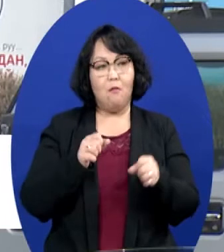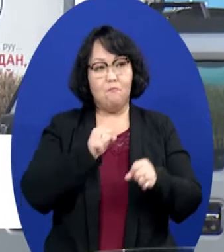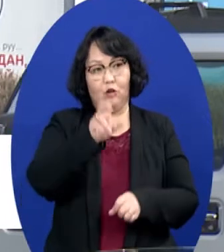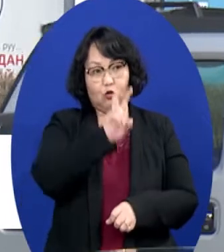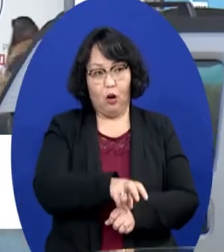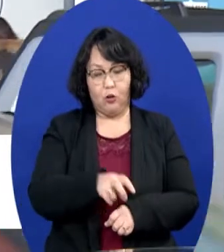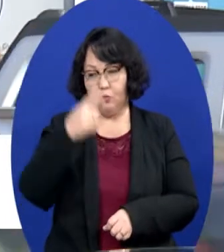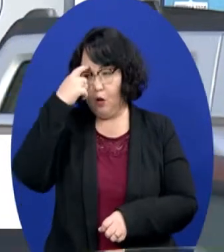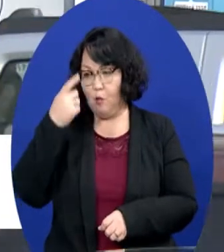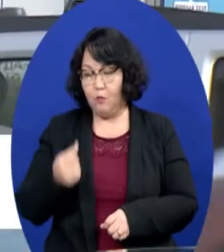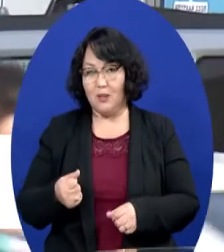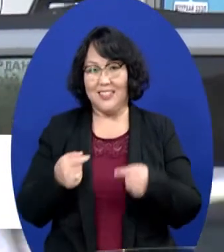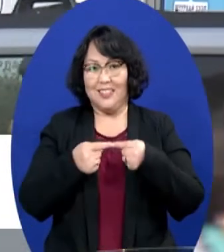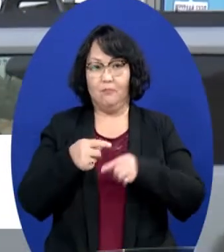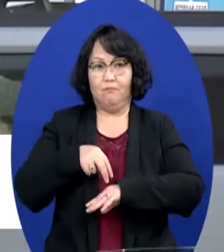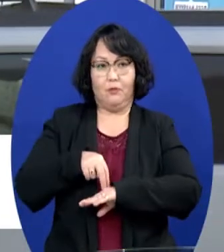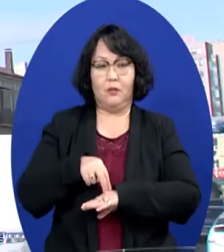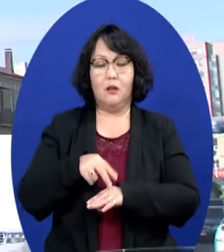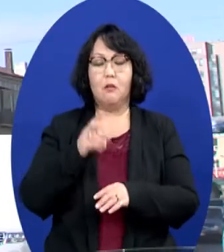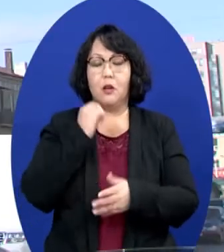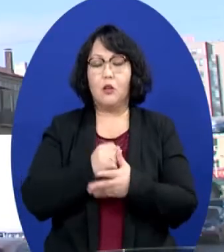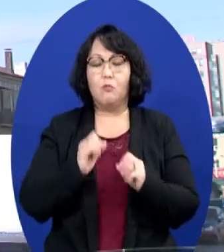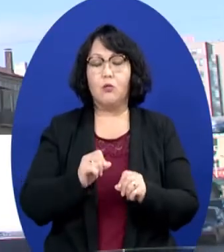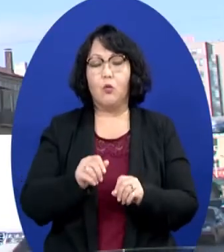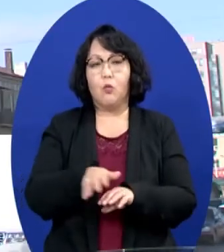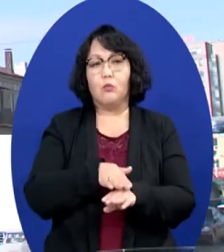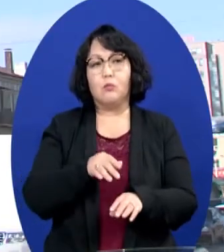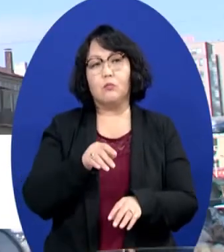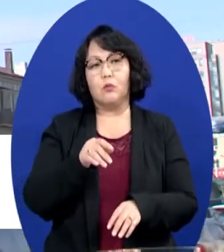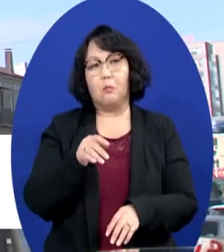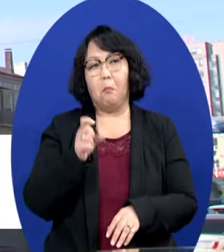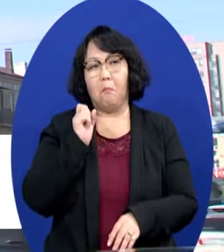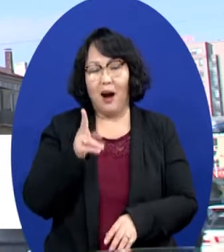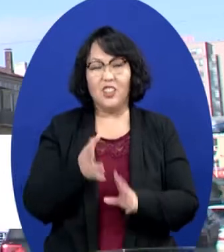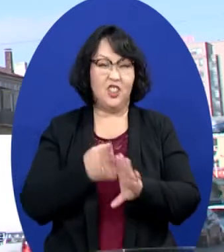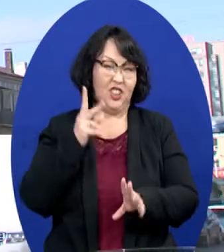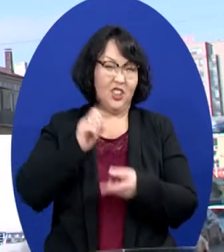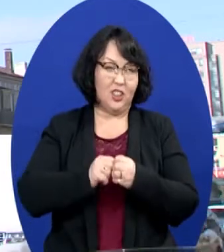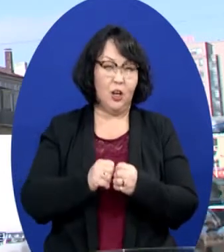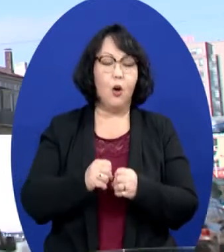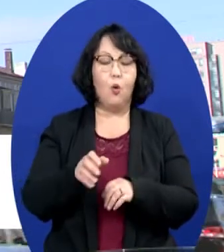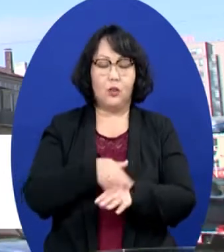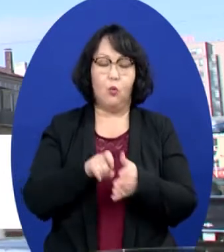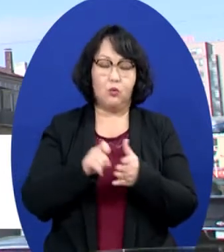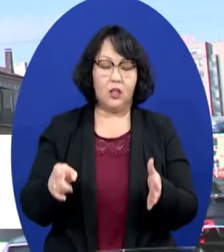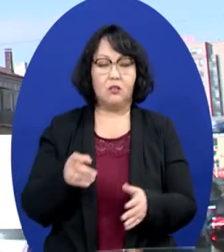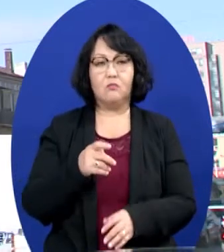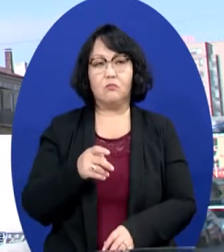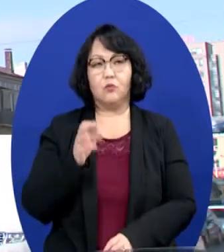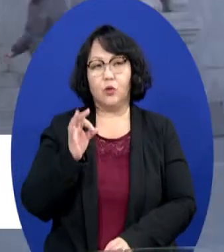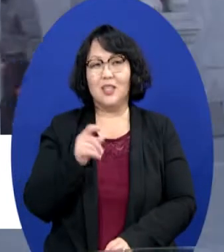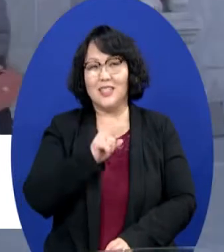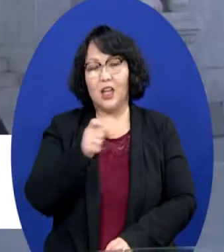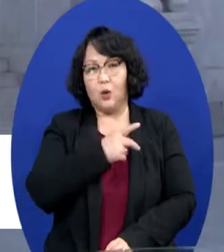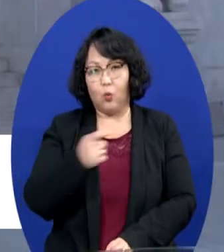дархлаатай болох банкны шинжилгээ хийснээр урт хугацаанд зээлийн хувь буурах боломжтой болно гэлээ. Өндөр хөгжилтэй хөрөнгийн зах зээл хөгжсөн оронд зээлийн хувь